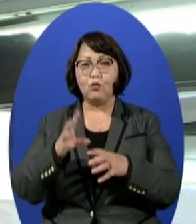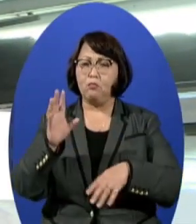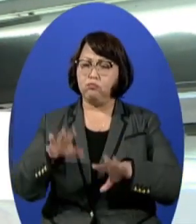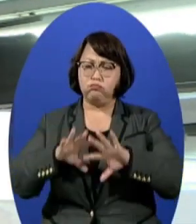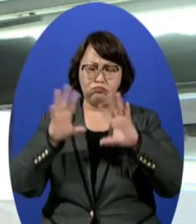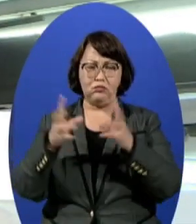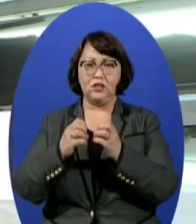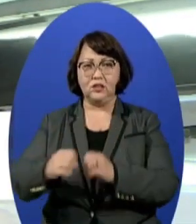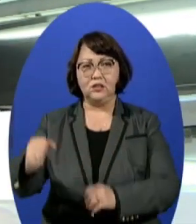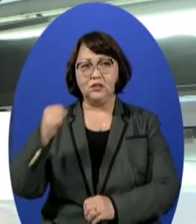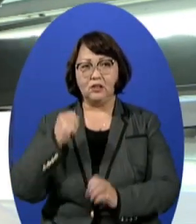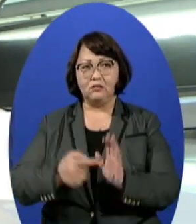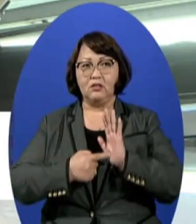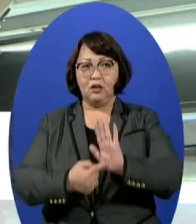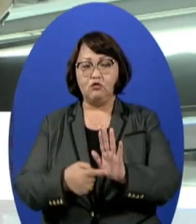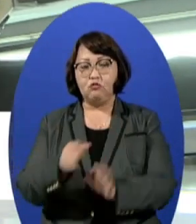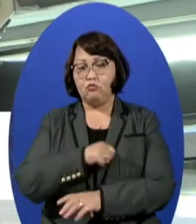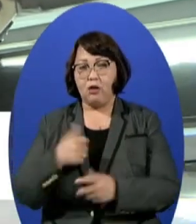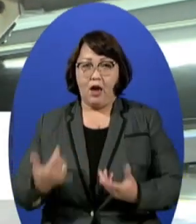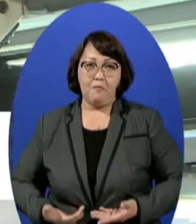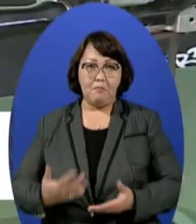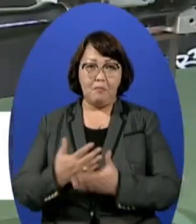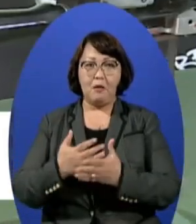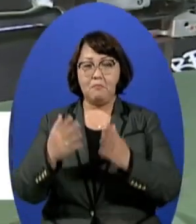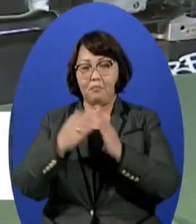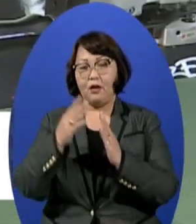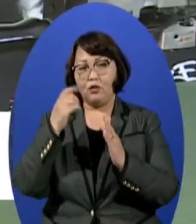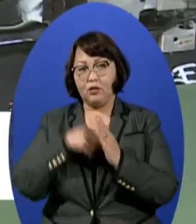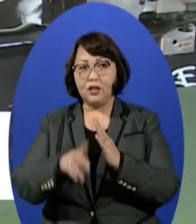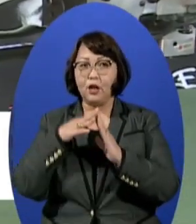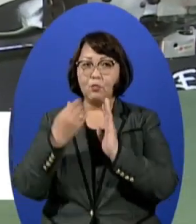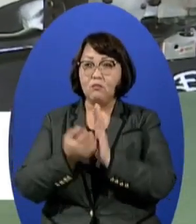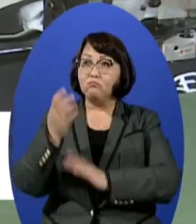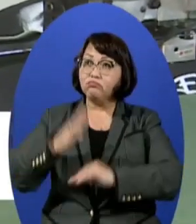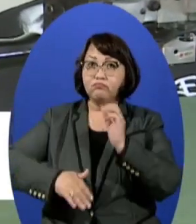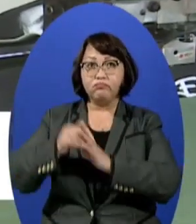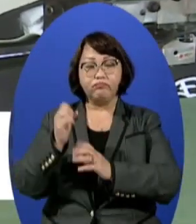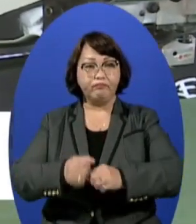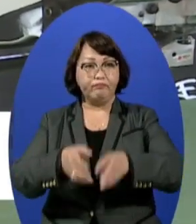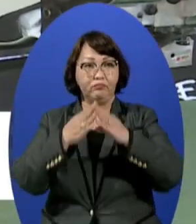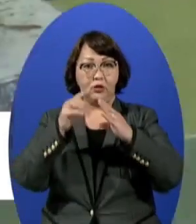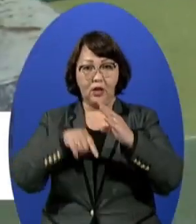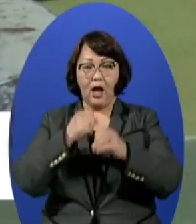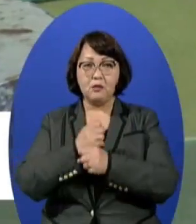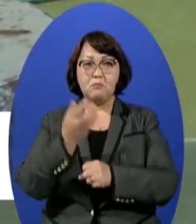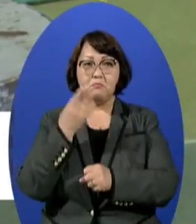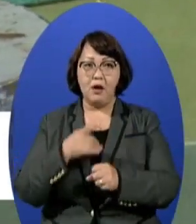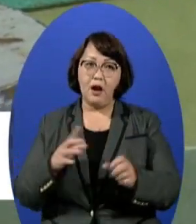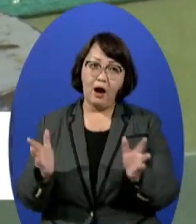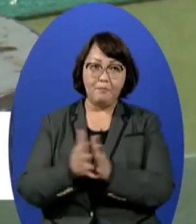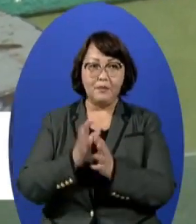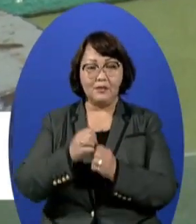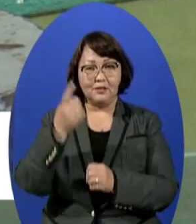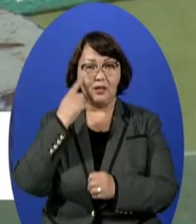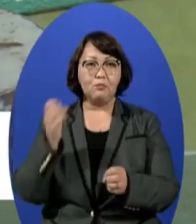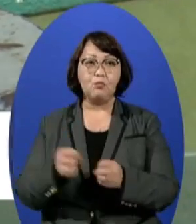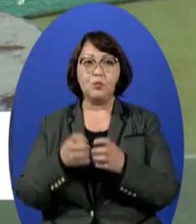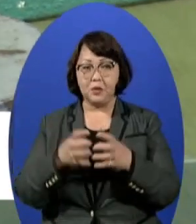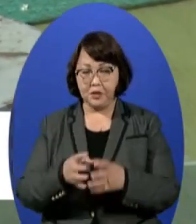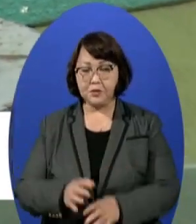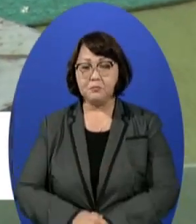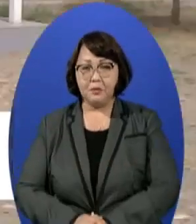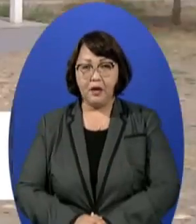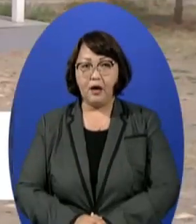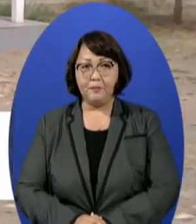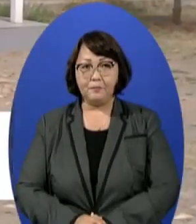үлгэрлэн харуулж байгаа юм аа. Өөрсдийн амьдарч байгаа байшингаа хүртэл гэр бүлээрээ барьж, одоогийн ажлын байраа хүртэл хамтдаа бүтээснэ бидэнд ярьсан